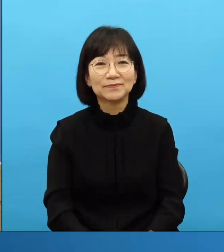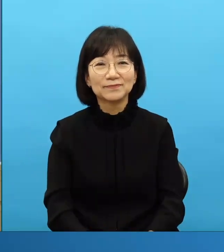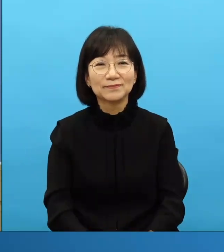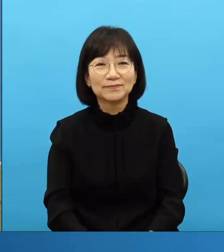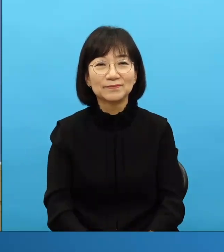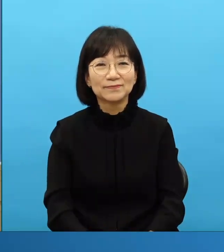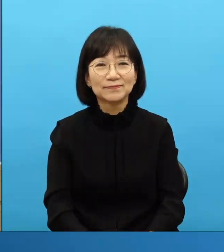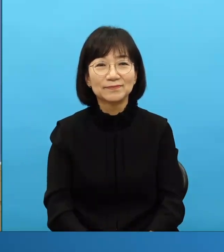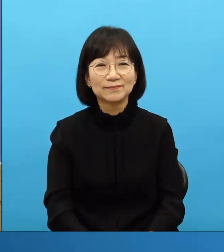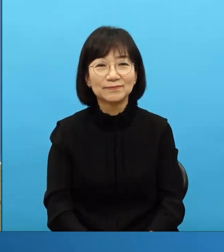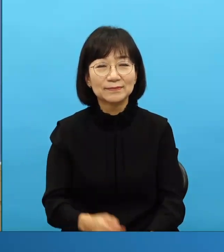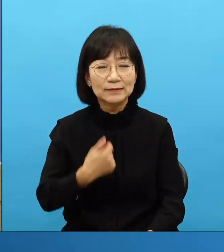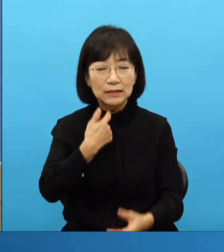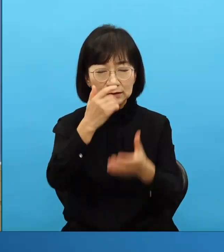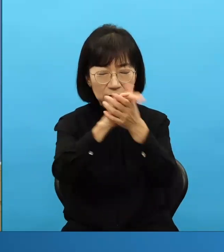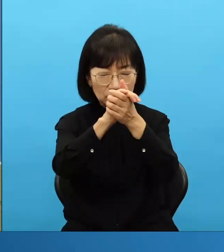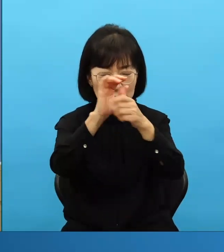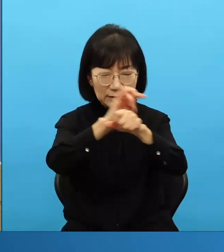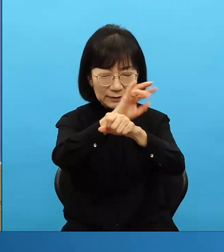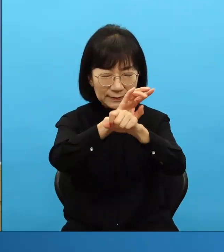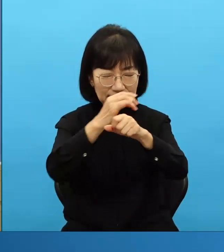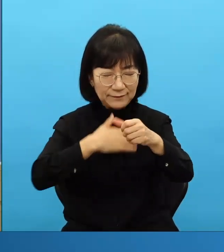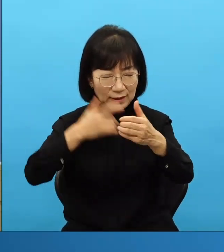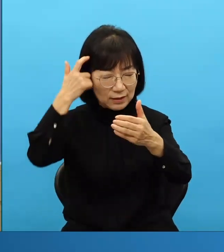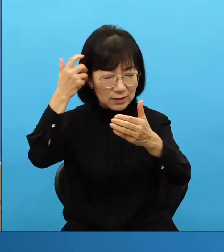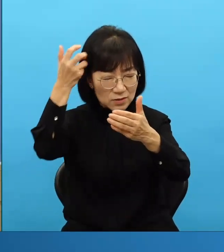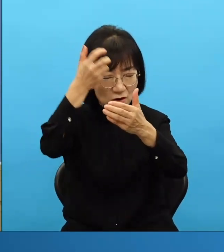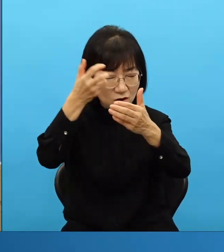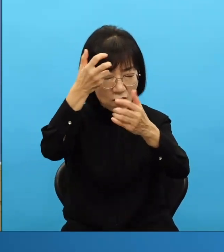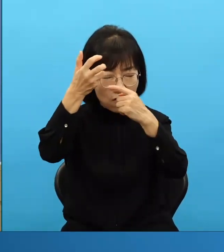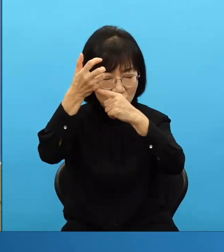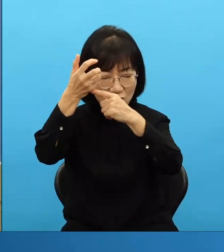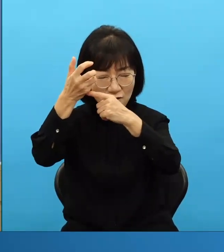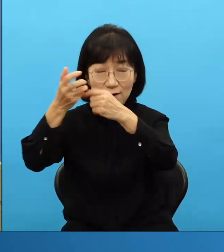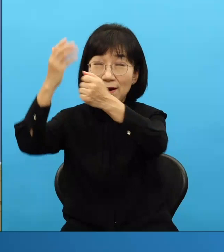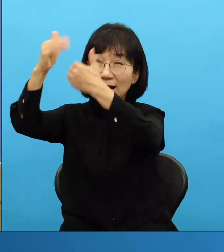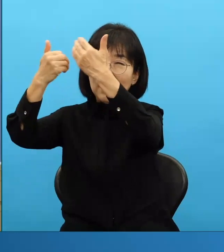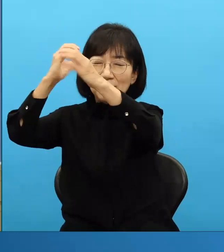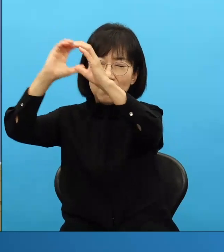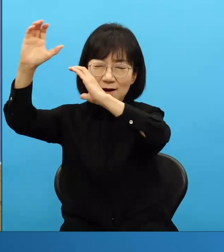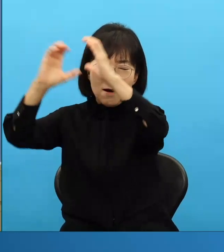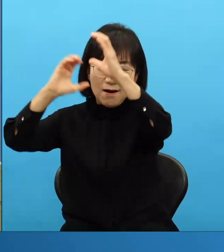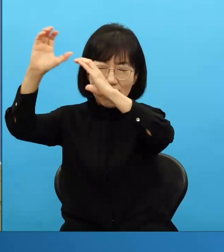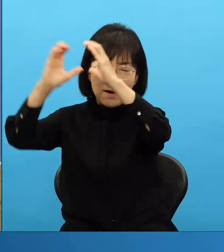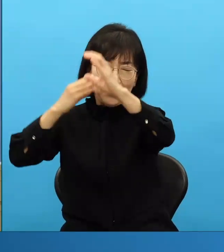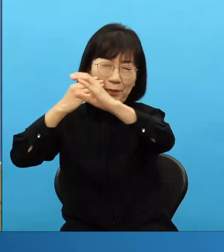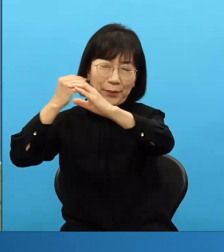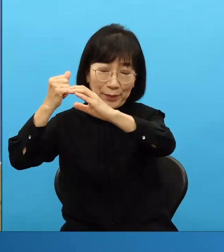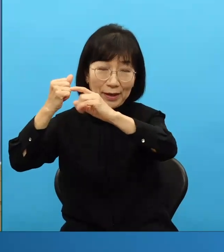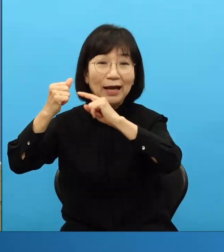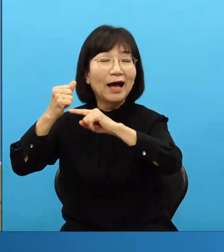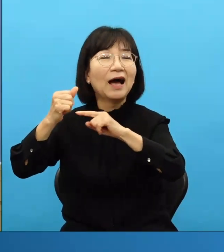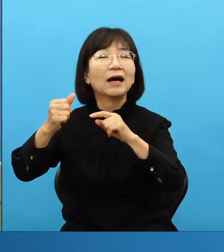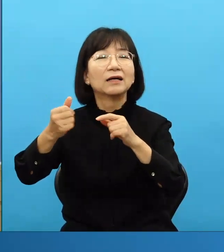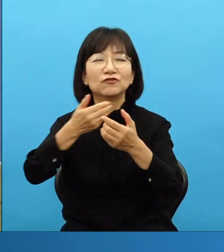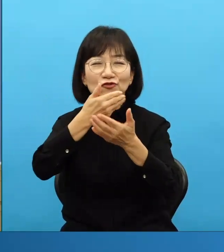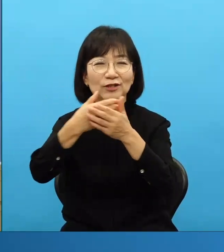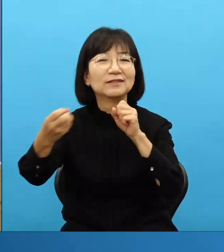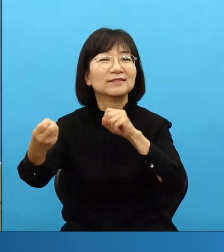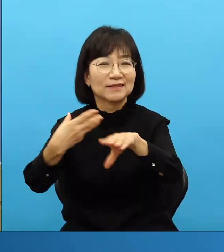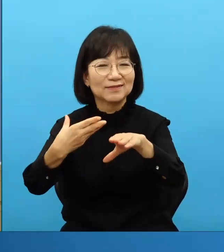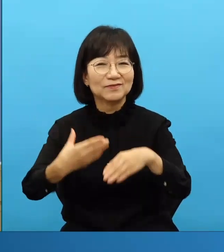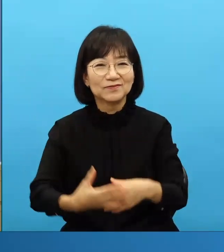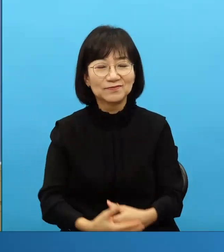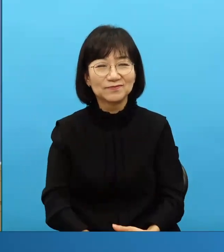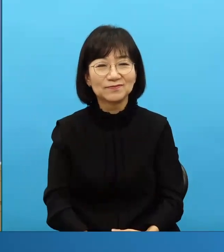있는 내 영적 상태가 하나님과 소통되어지는 영적 상태가 응답이에요. And the fact that you have that spiritual state to be able to connect it with